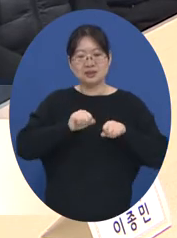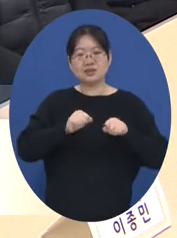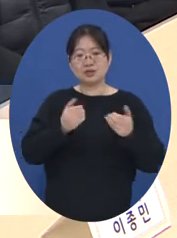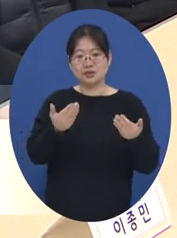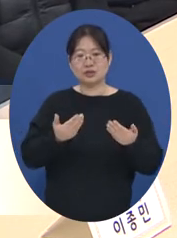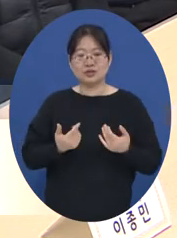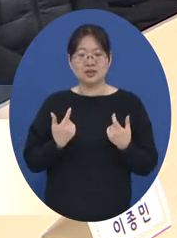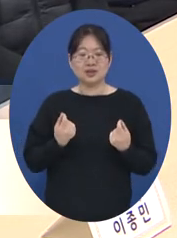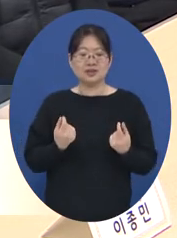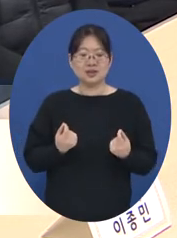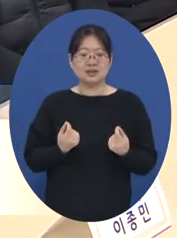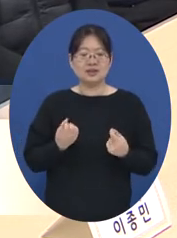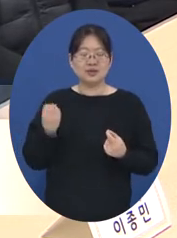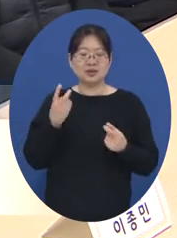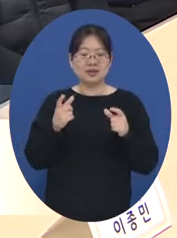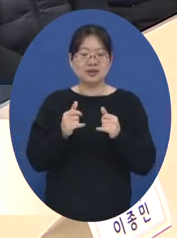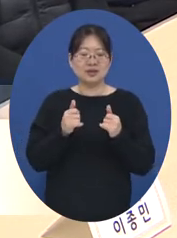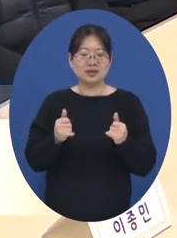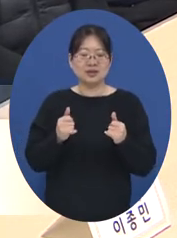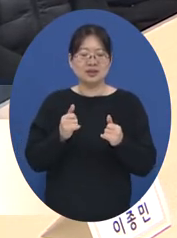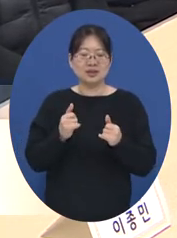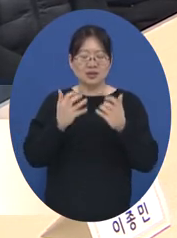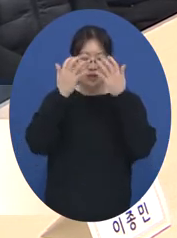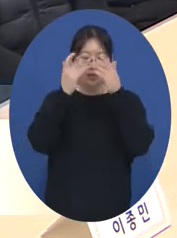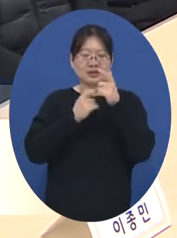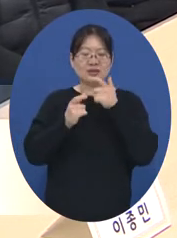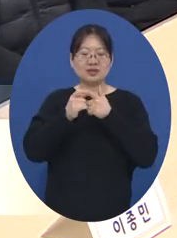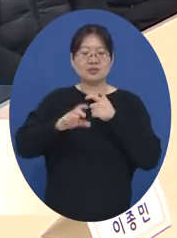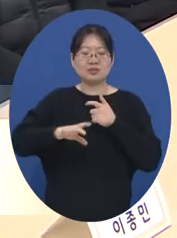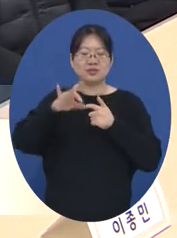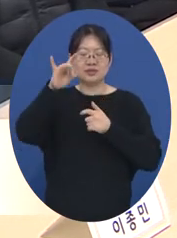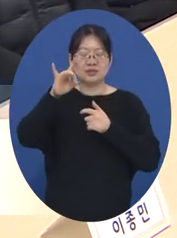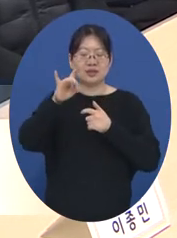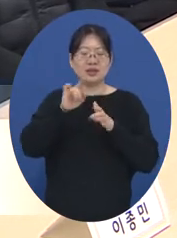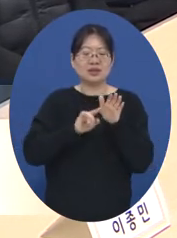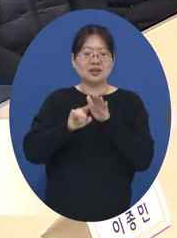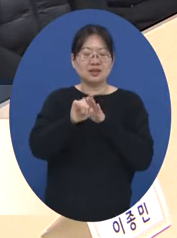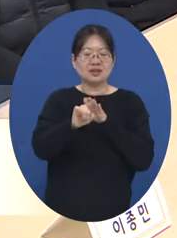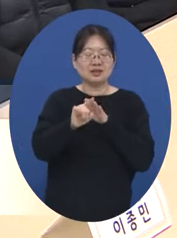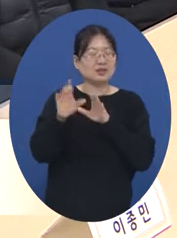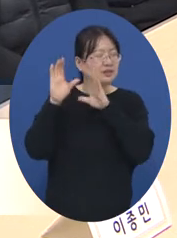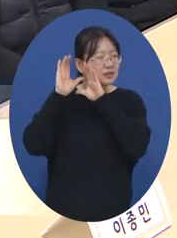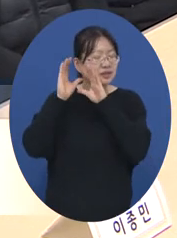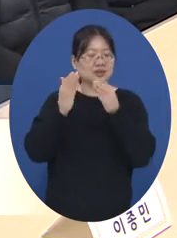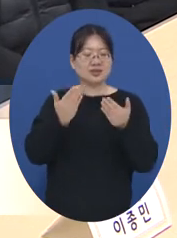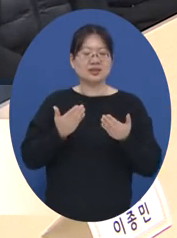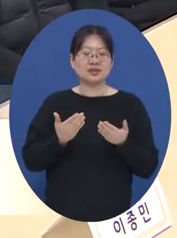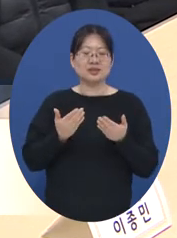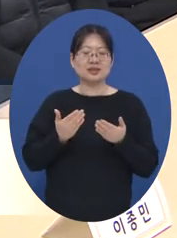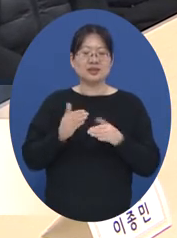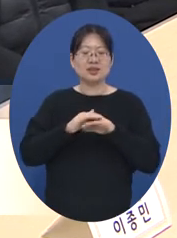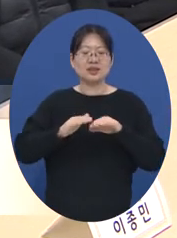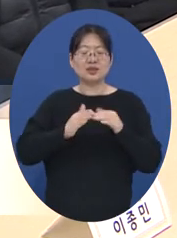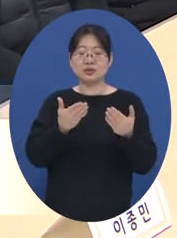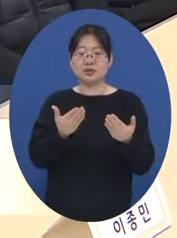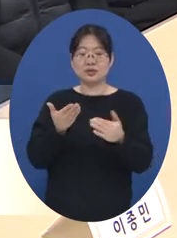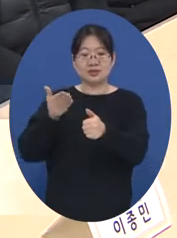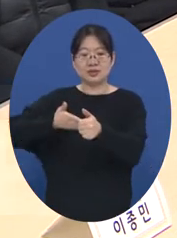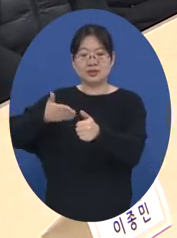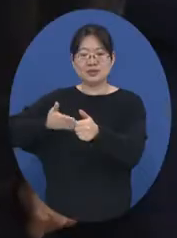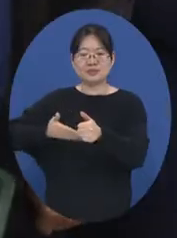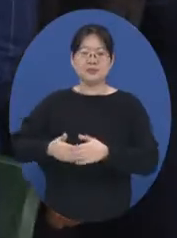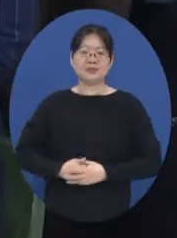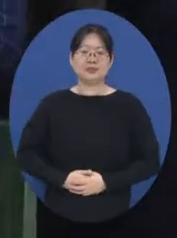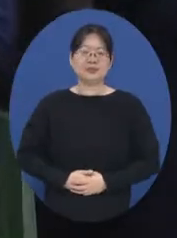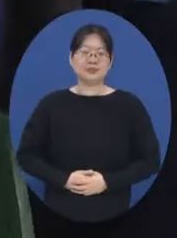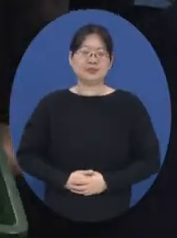해주실 것이고, 그리고 또한 지역 주민들의 그 고충을 더 먼저 한발 앞서서 이렇게 또한 들어주시고 해결해 주실